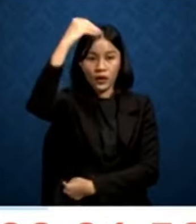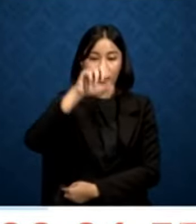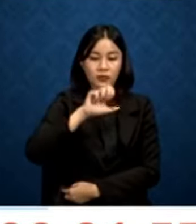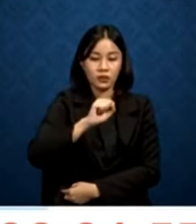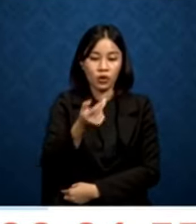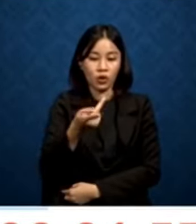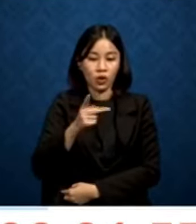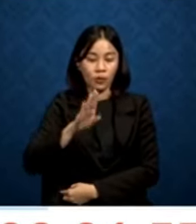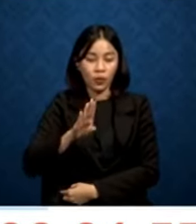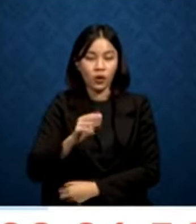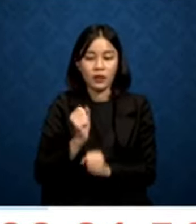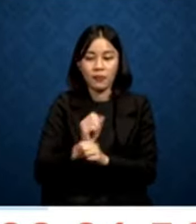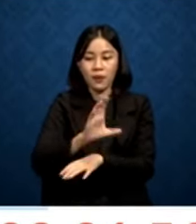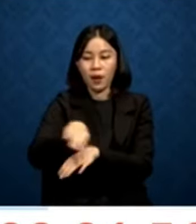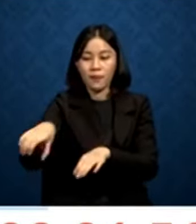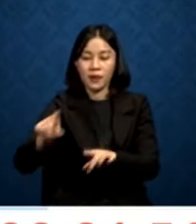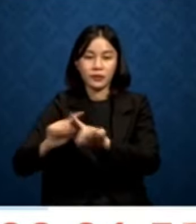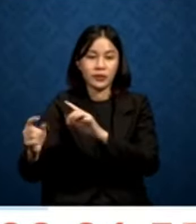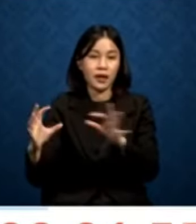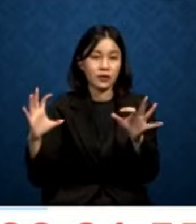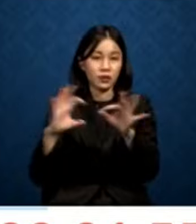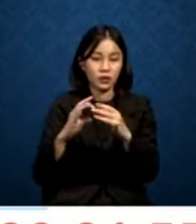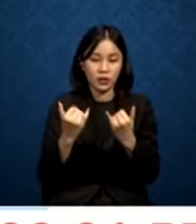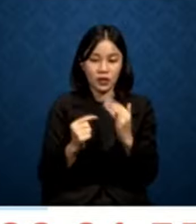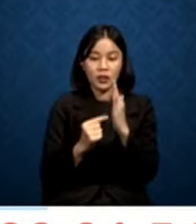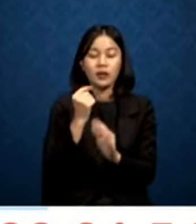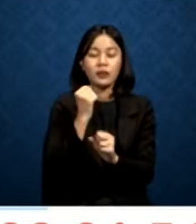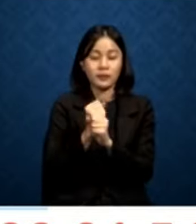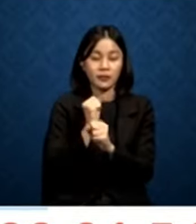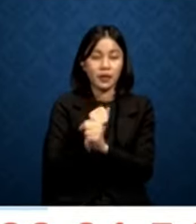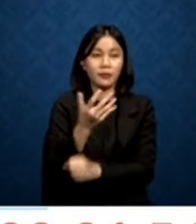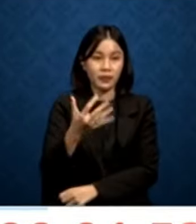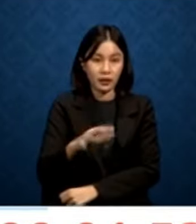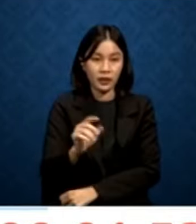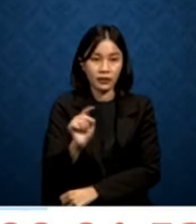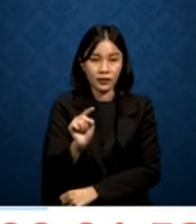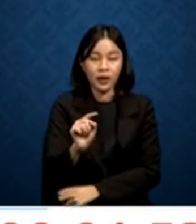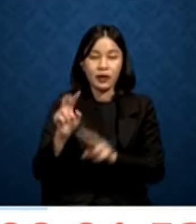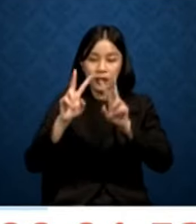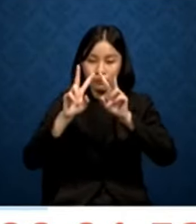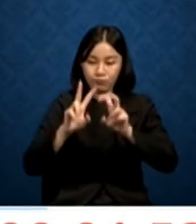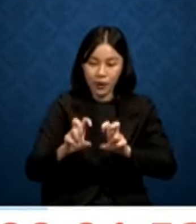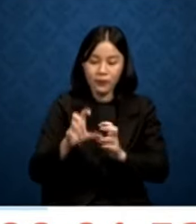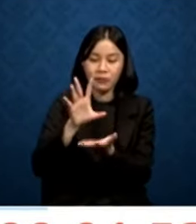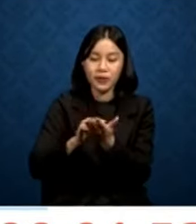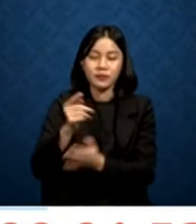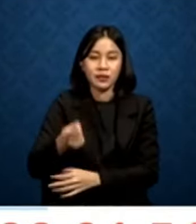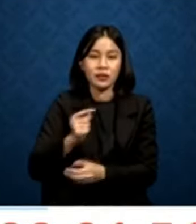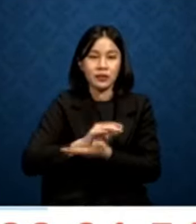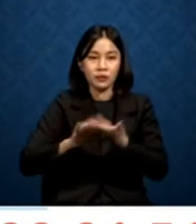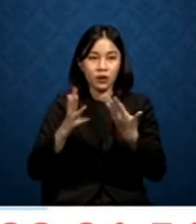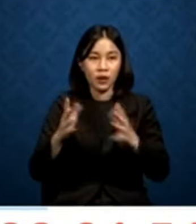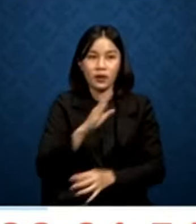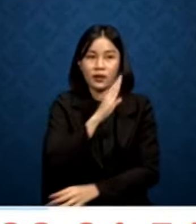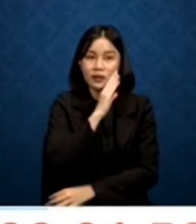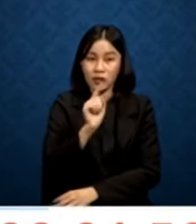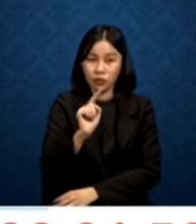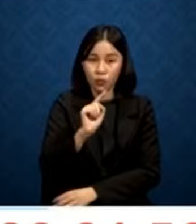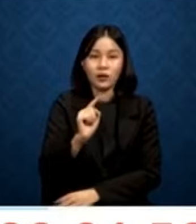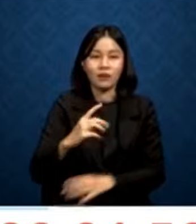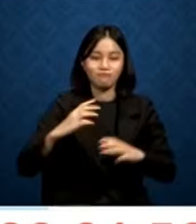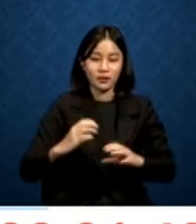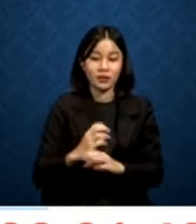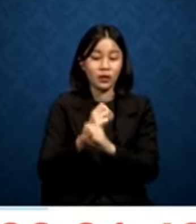อว่าหนอยงอ ๆ ที่เกี่ยวข้องตอนนี้ได้เริมนำเินการในการทจะค้นหาขอเทศจริแล้วนะคะถ้าประกษขอเทศจริง